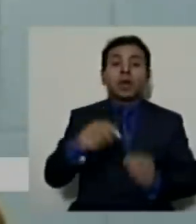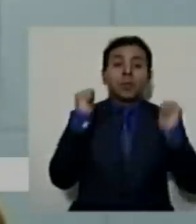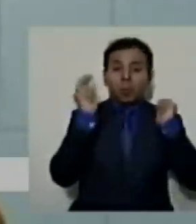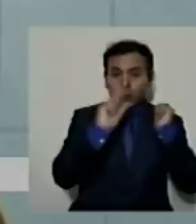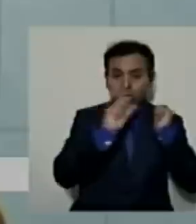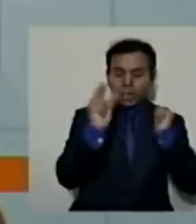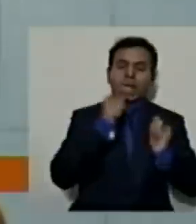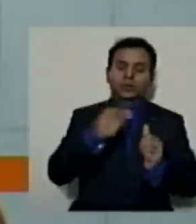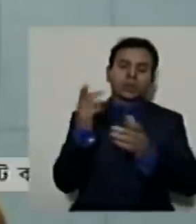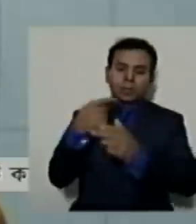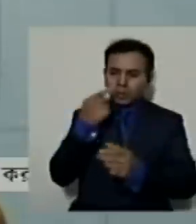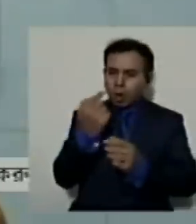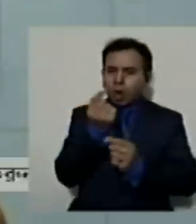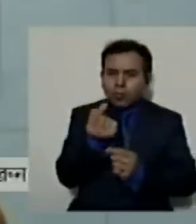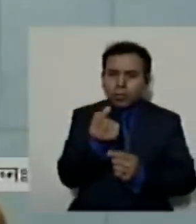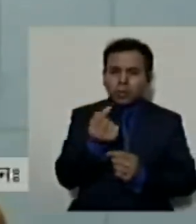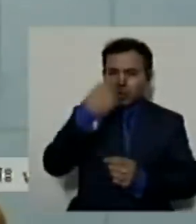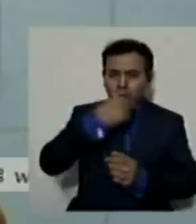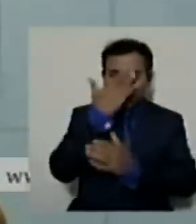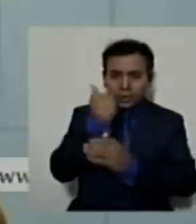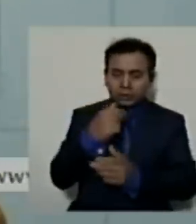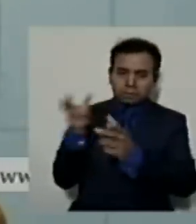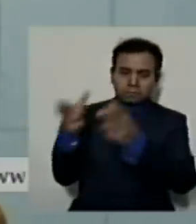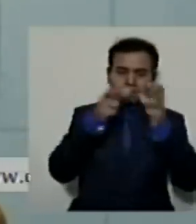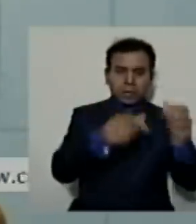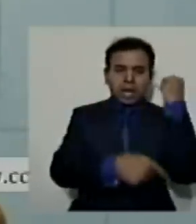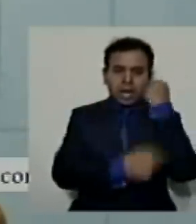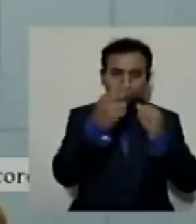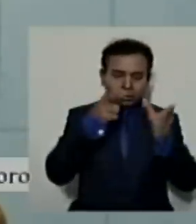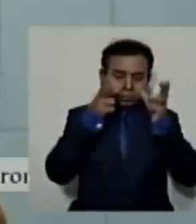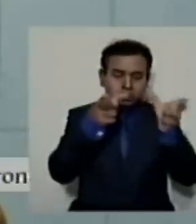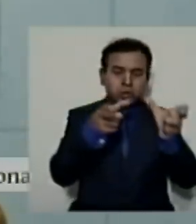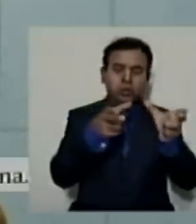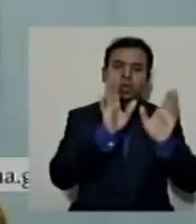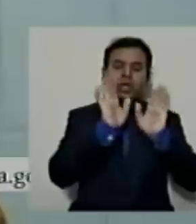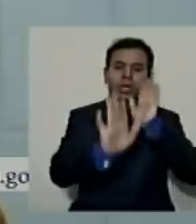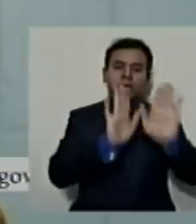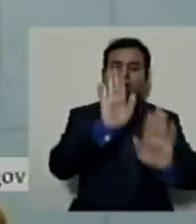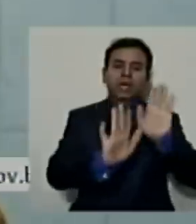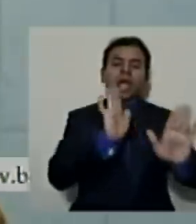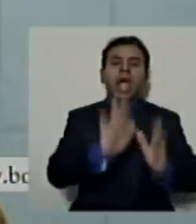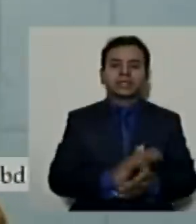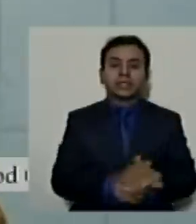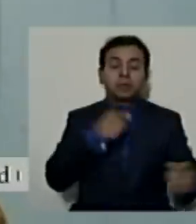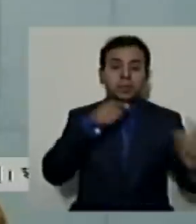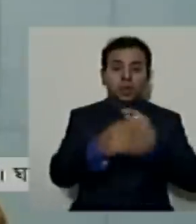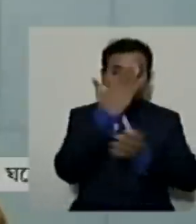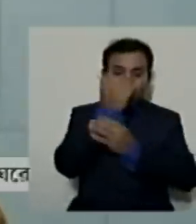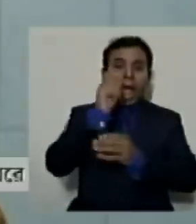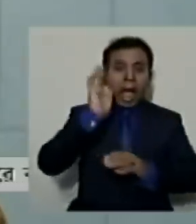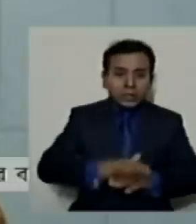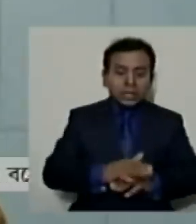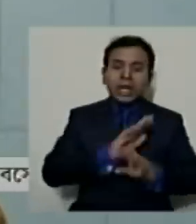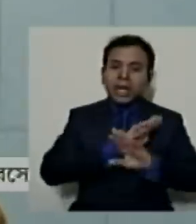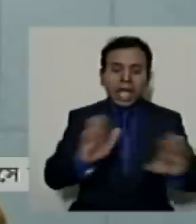সেজন্য তাদেরকে আমরা নিরাপদে রাখার জন্য, তিনি নিরাপদে থাকা এবং তার সাথে যারা আছেন তাদের